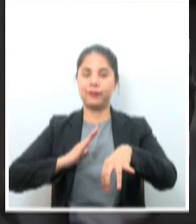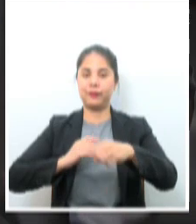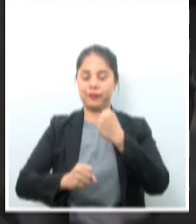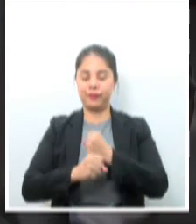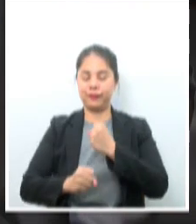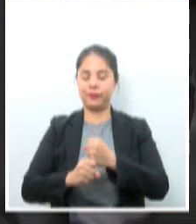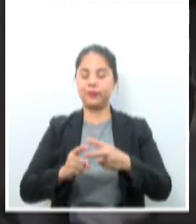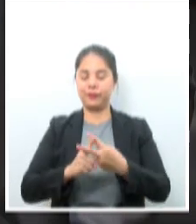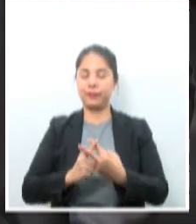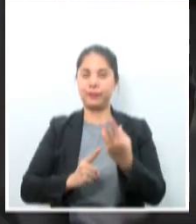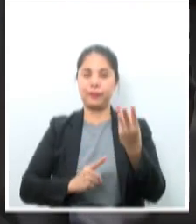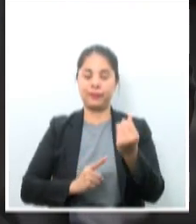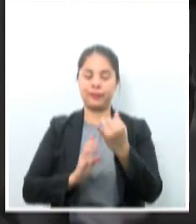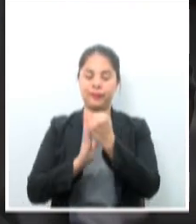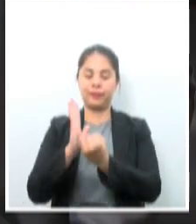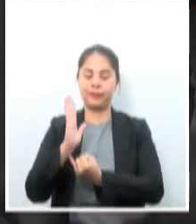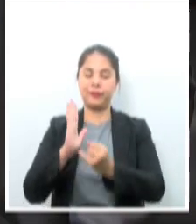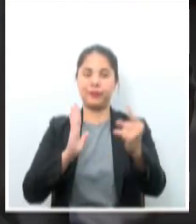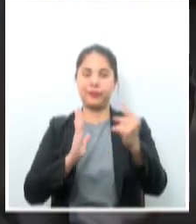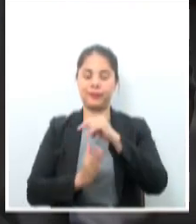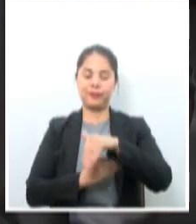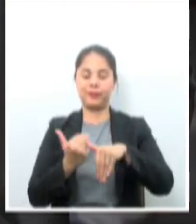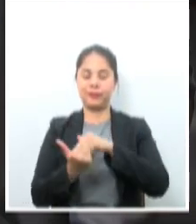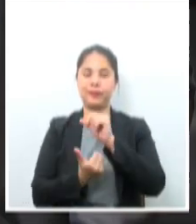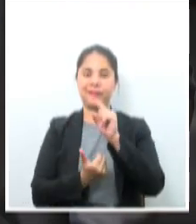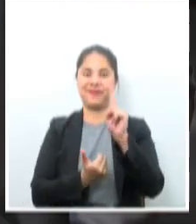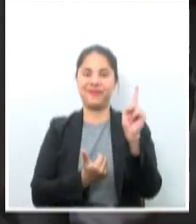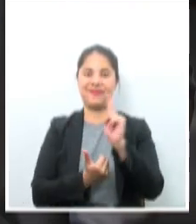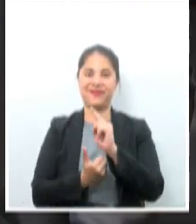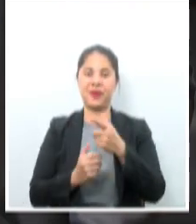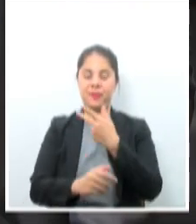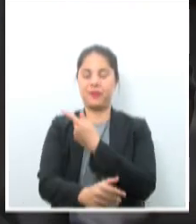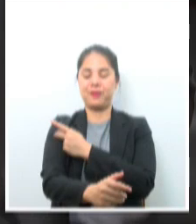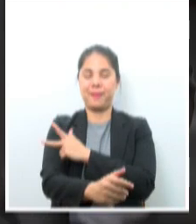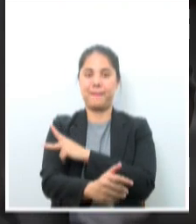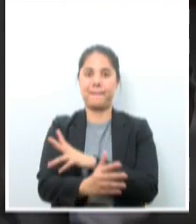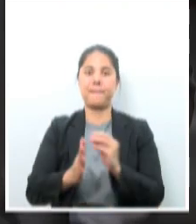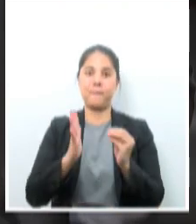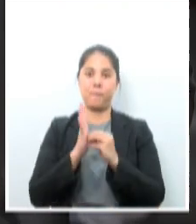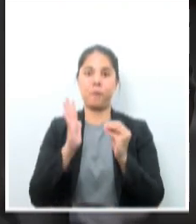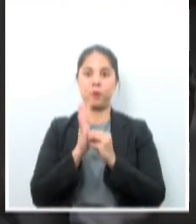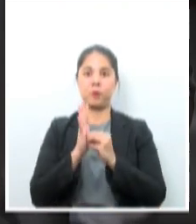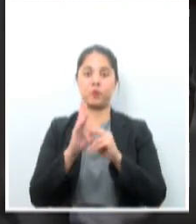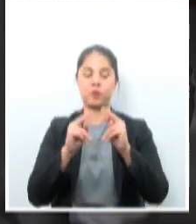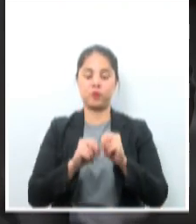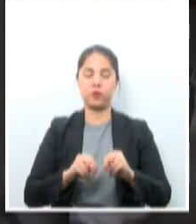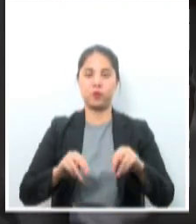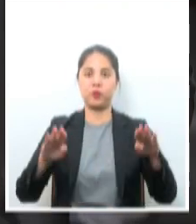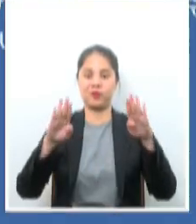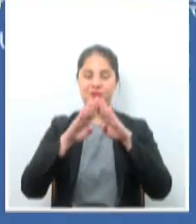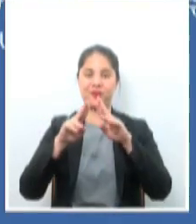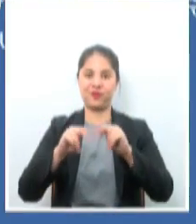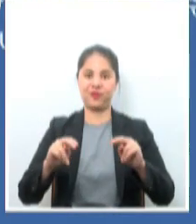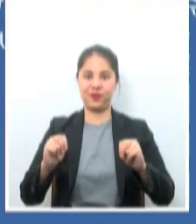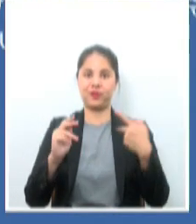ให้จัดหาบ้านพักครูในจังหวัดที่มีสภาวะเศรษฐกิจสูงได้แก่จังหวัดภูเก็ตกรุงเทพมหานครนครปฐมนนทบุรีป